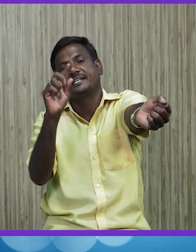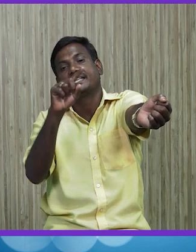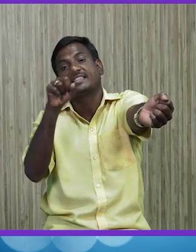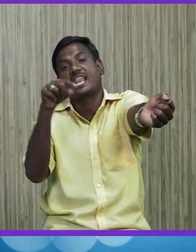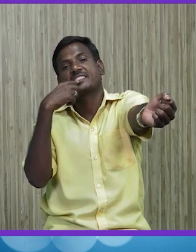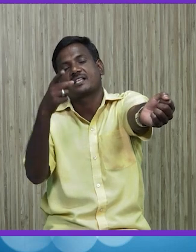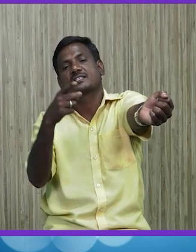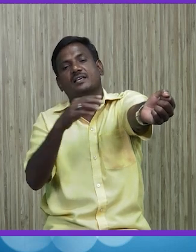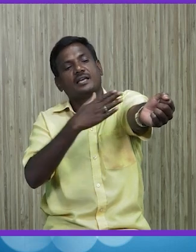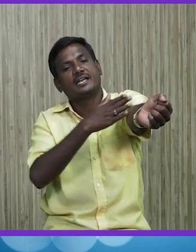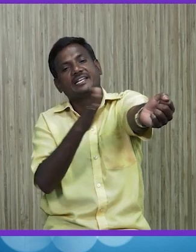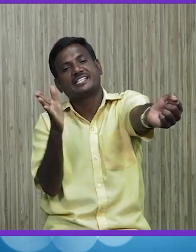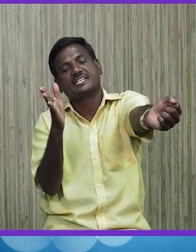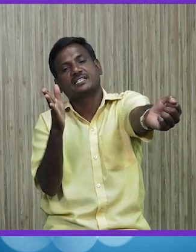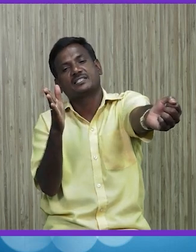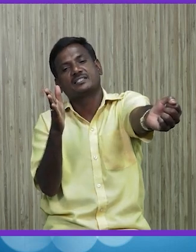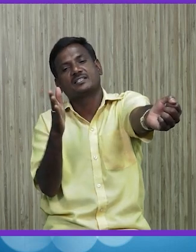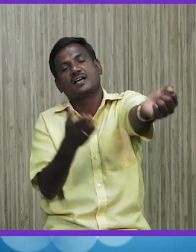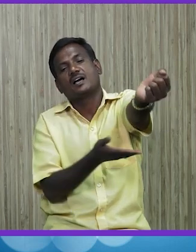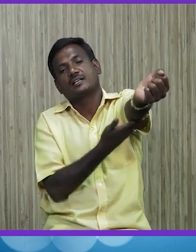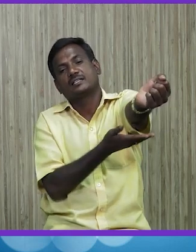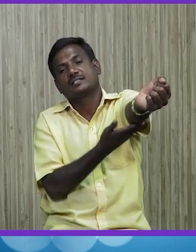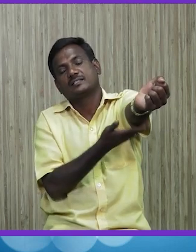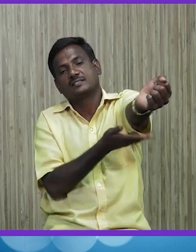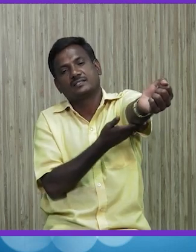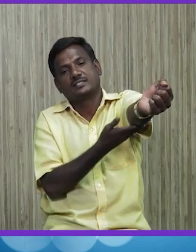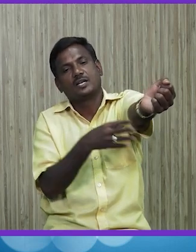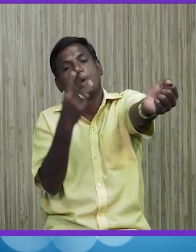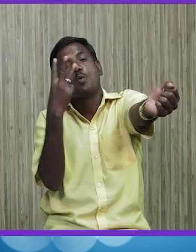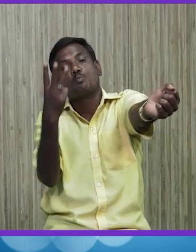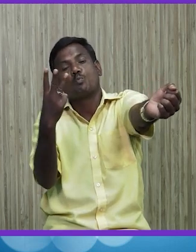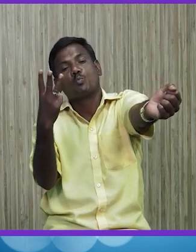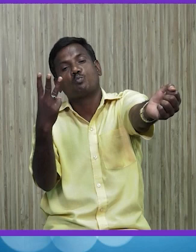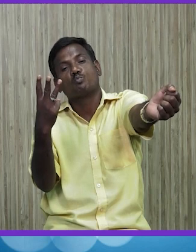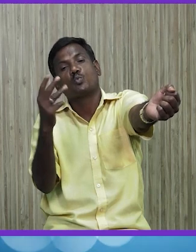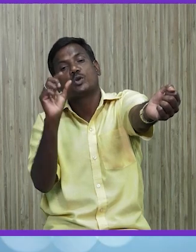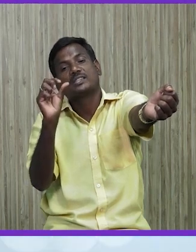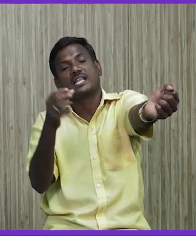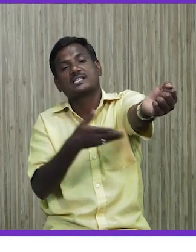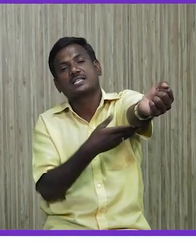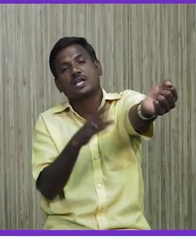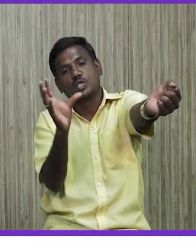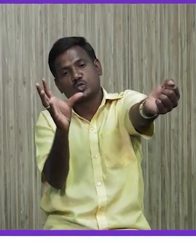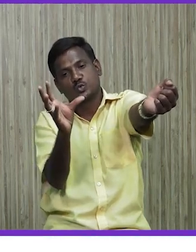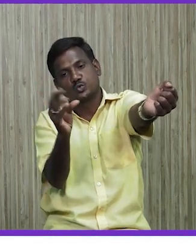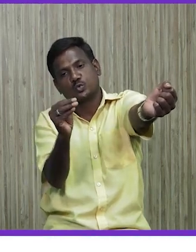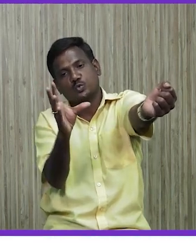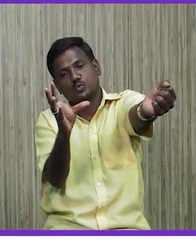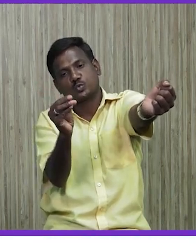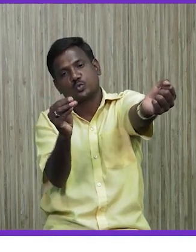நீட்டியிடகின்று ஆனால் கீலே இருக்கக் கூடிய முத்தலைத்தை செய்